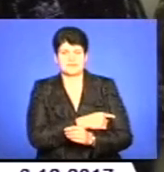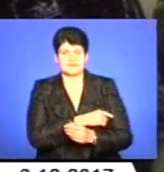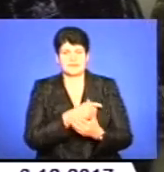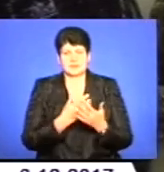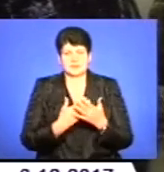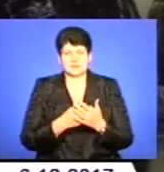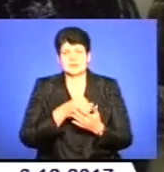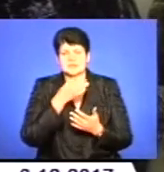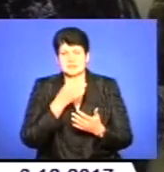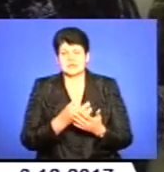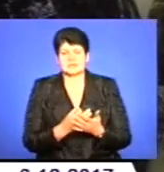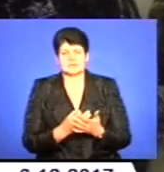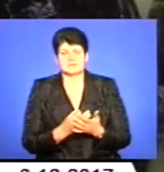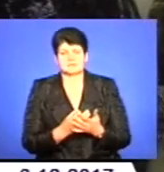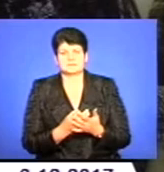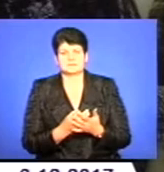так,